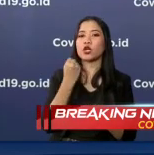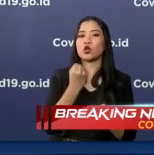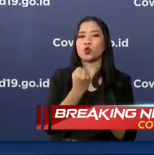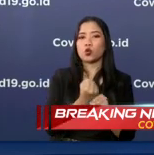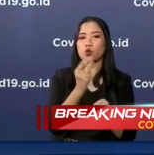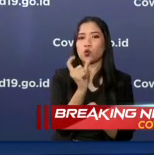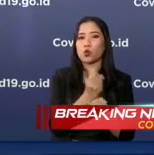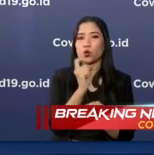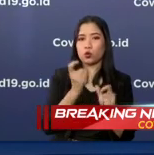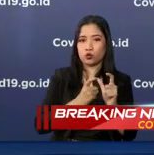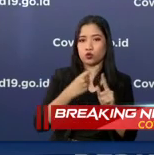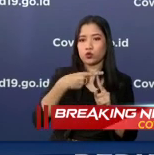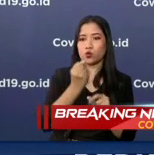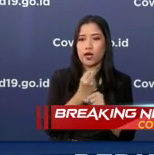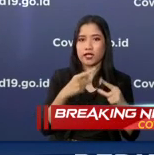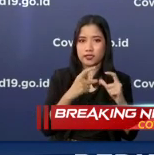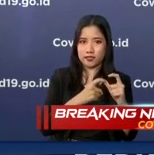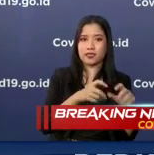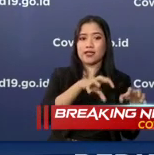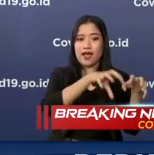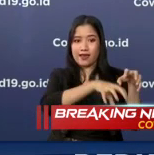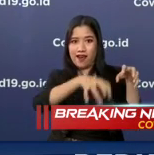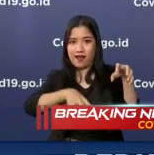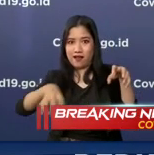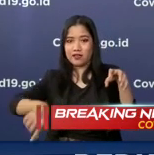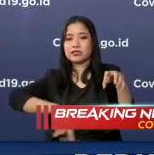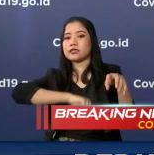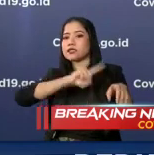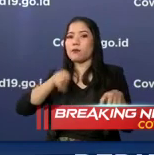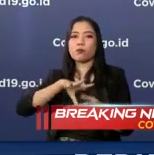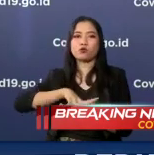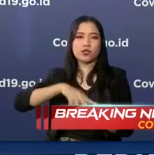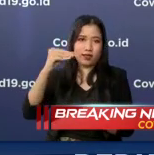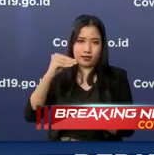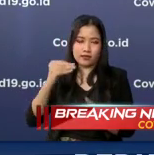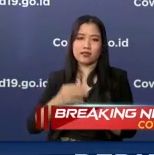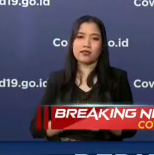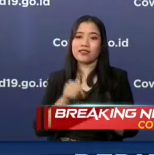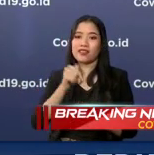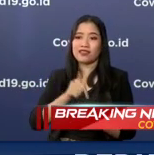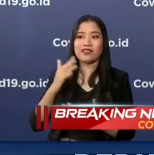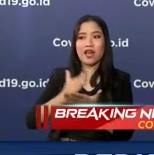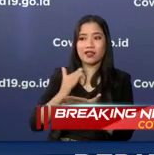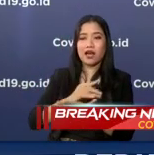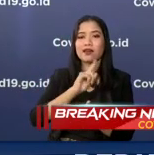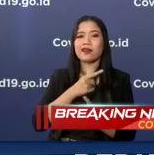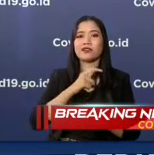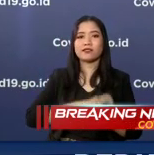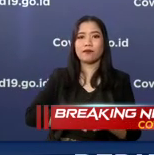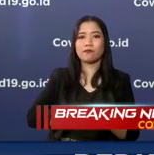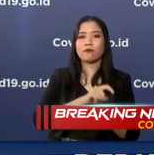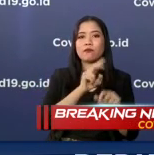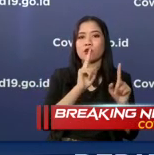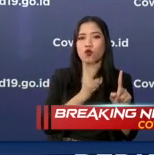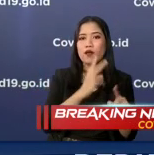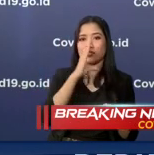di tingkat kabupaten kota sampai dengan pusat data ini kita himpun dari 12.00 00 waktu